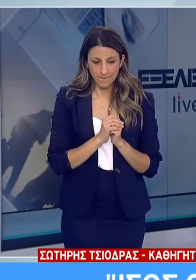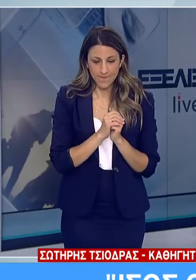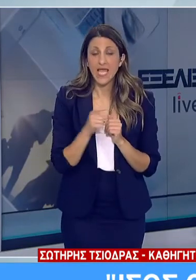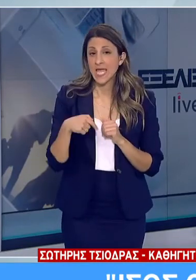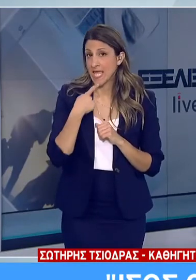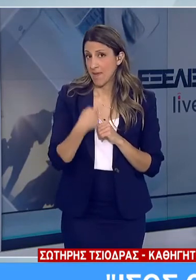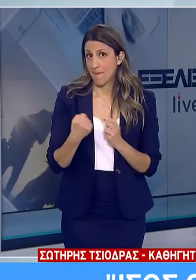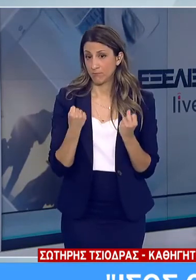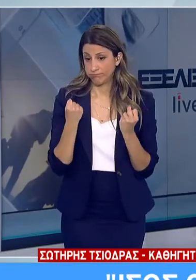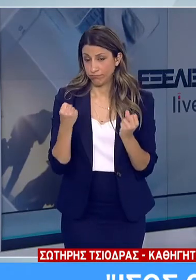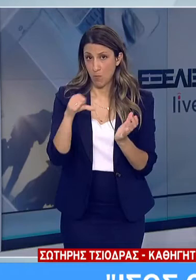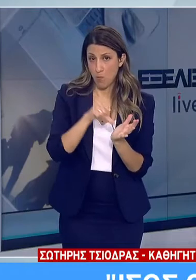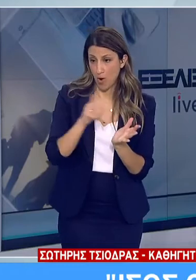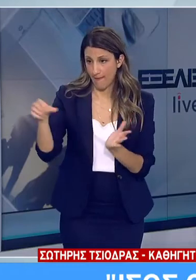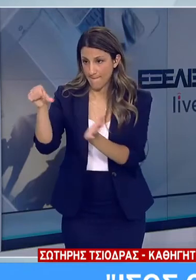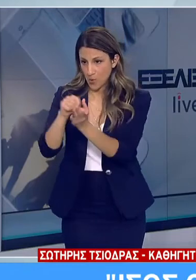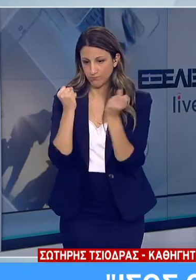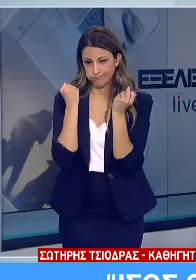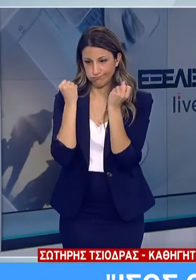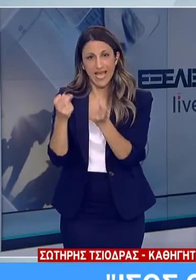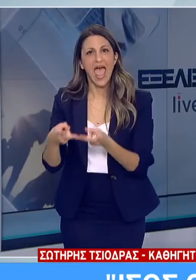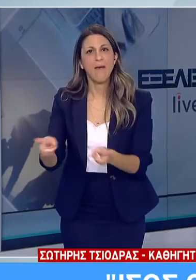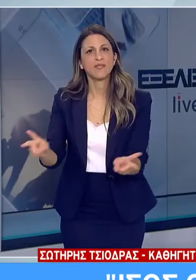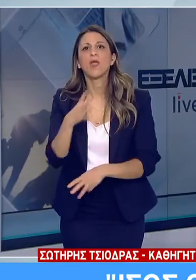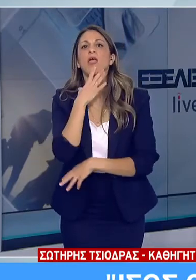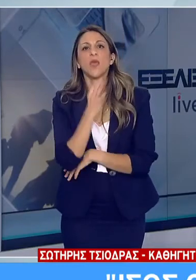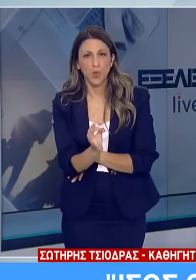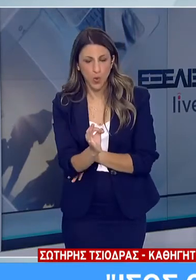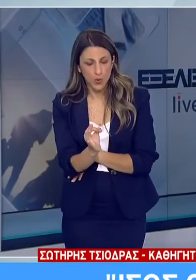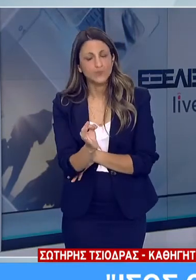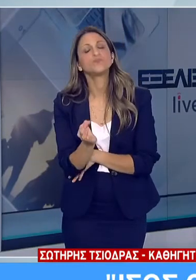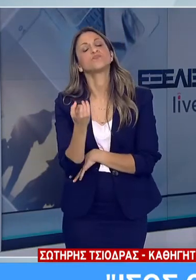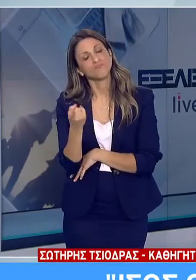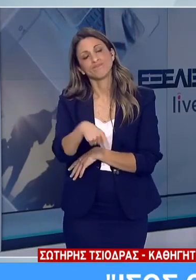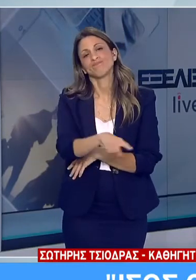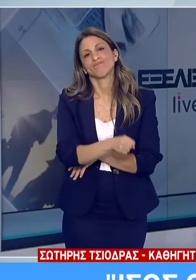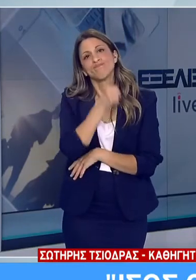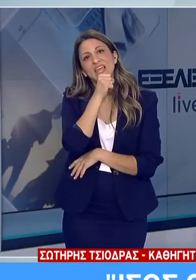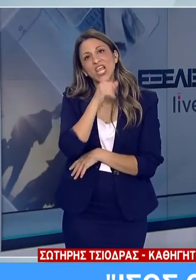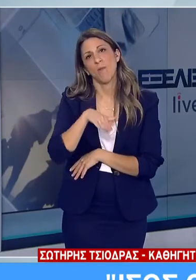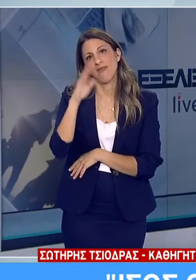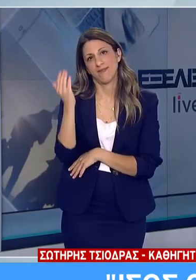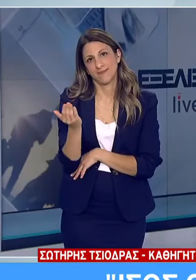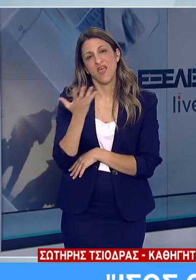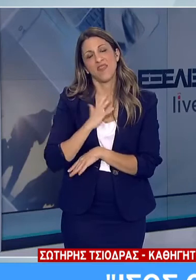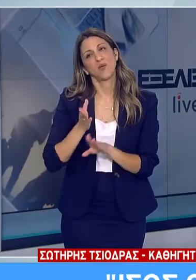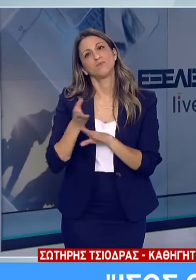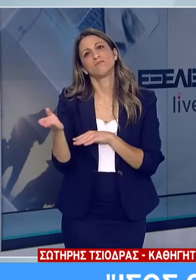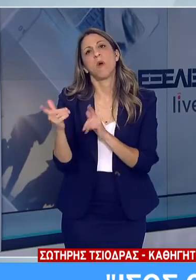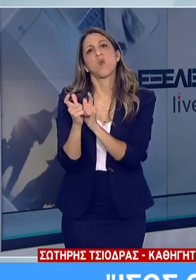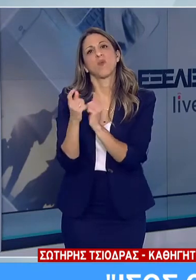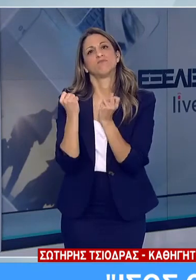συγκοινωνίες και κατά το δυνατόν ένα μακρύτερο ταξίδι είναι και αυτός ακριβώς. Κάποιοι άνθρωποι ηλικιωμένοι που